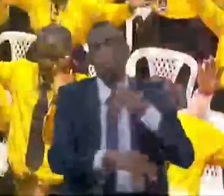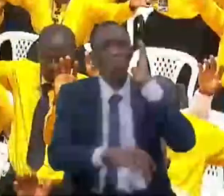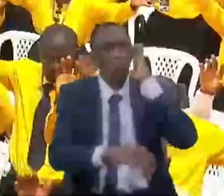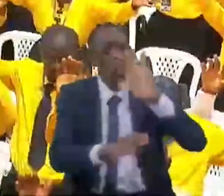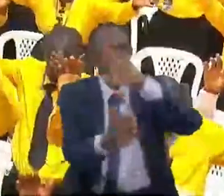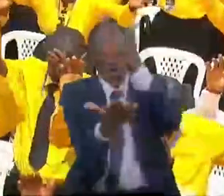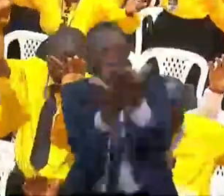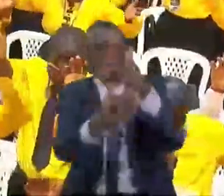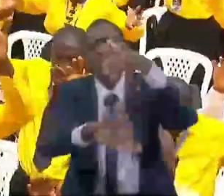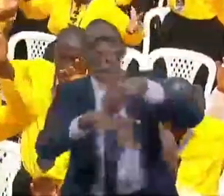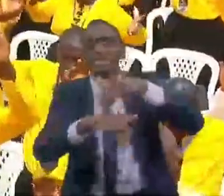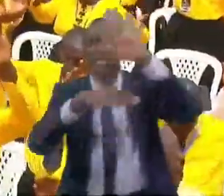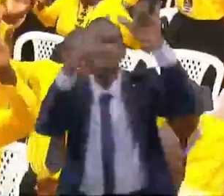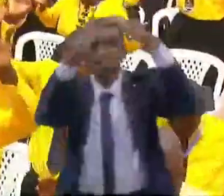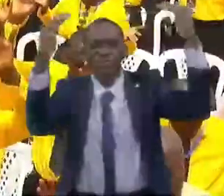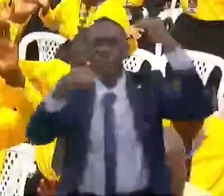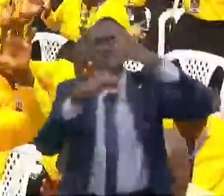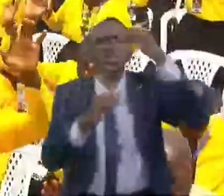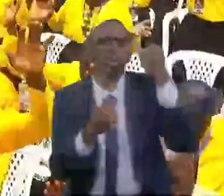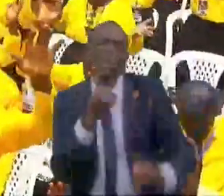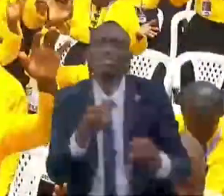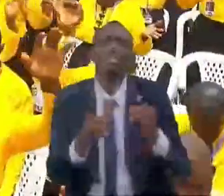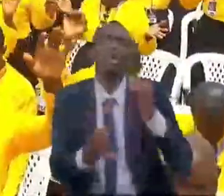la fin. Confie le Seigneur dans